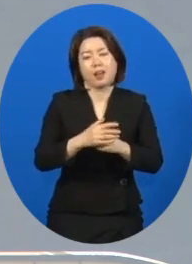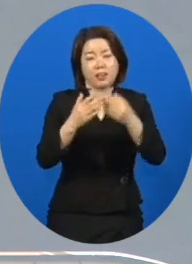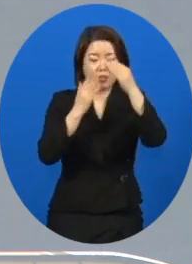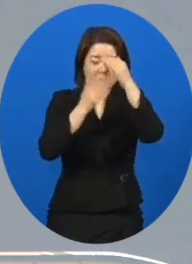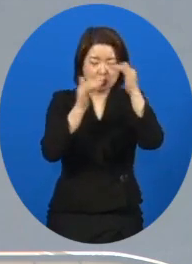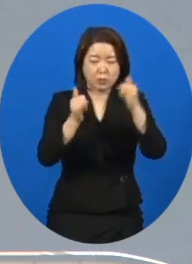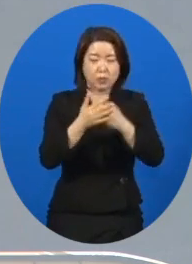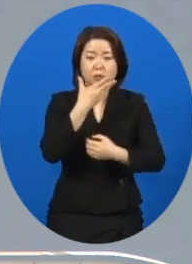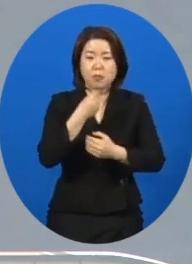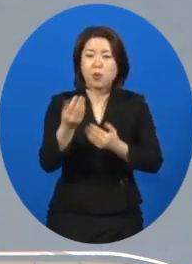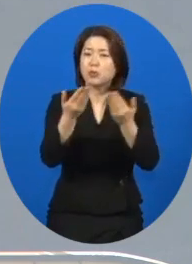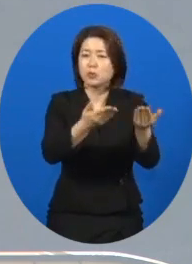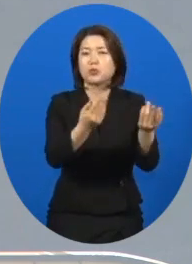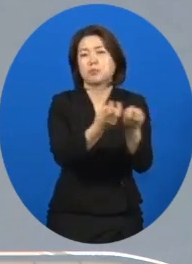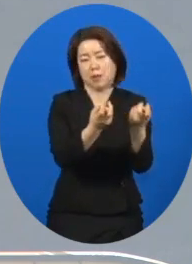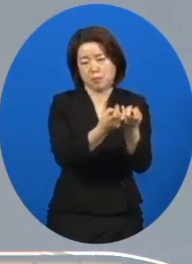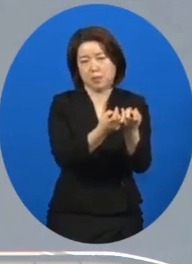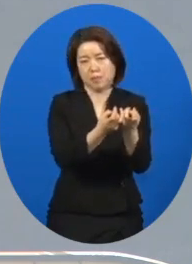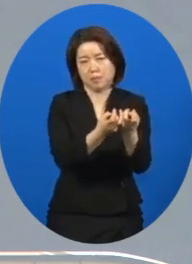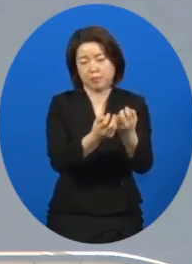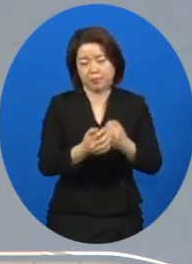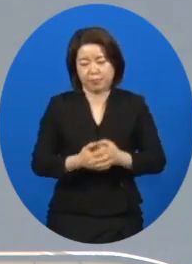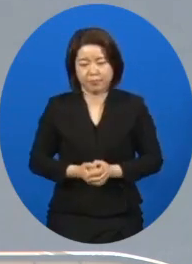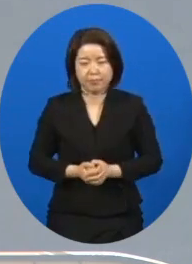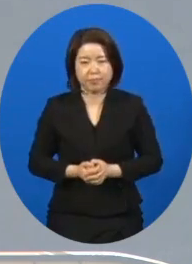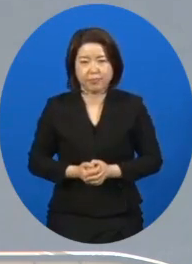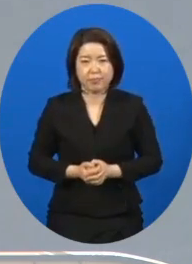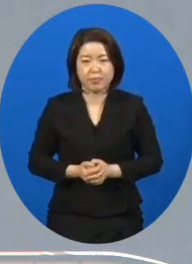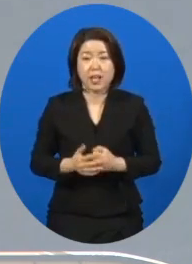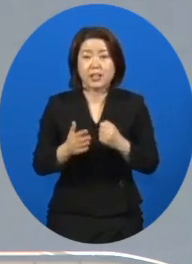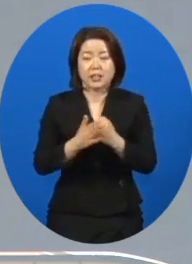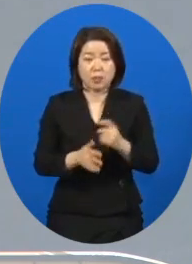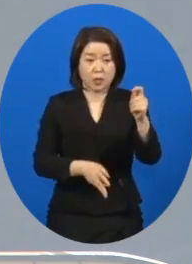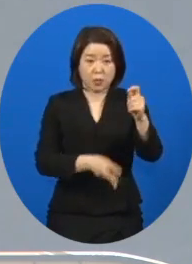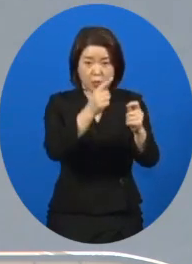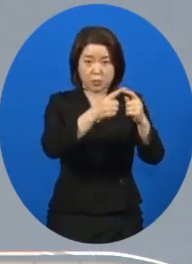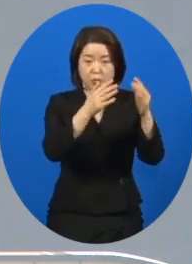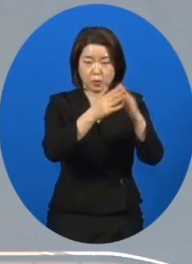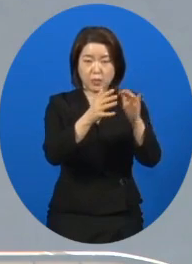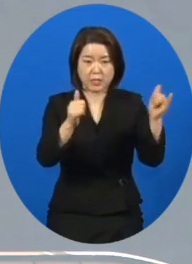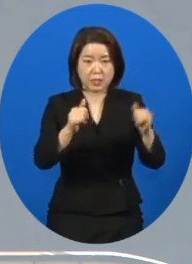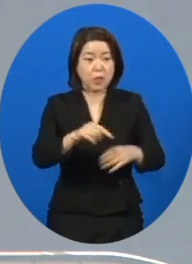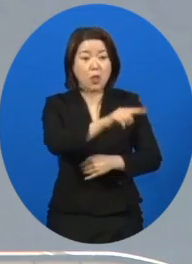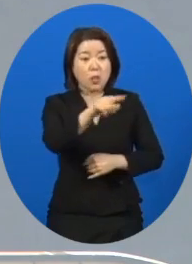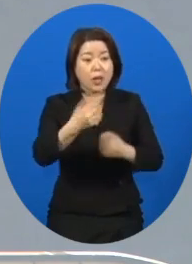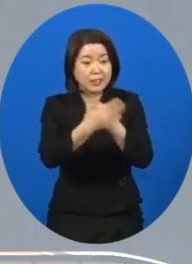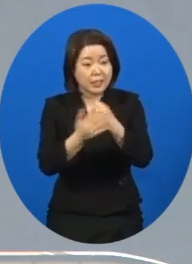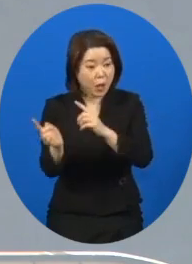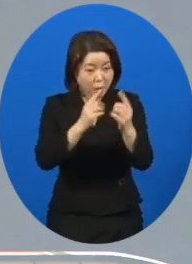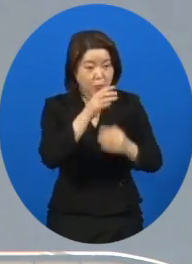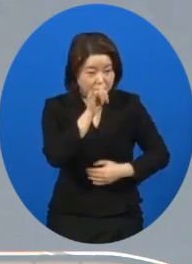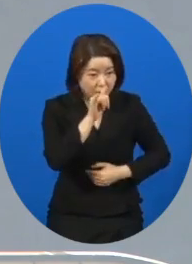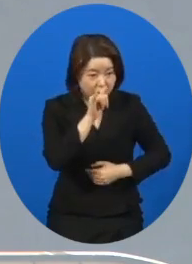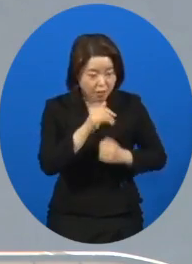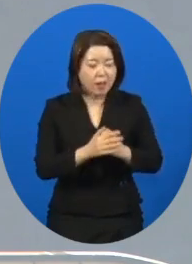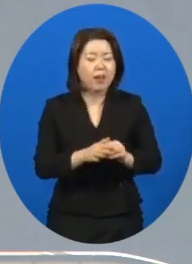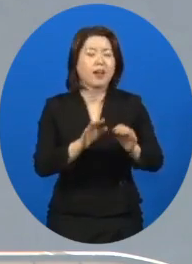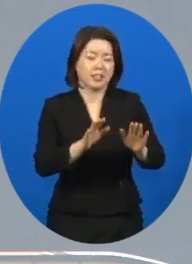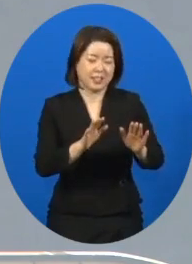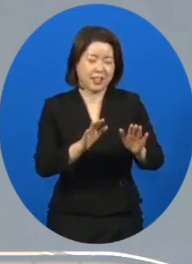방법이라는 겁니다. 그래서 고린도 교회 교인들에게 너희들이 은혜의 회복을 얻었으면 이제는